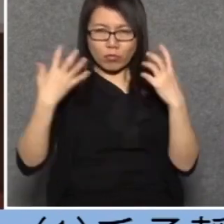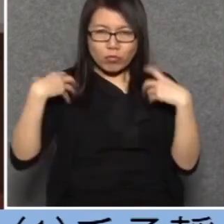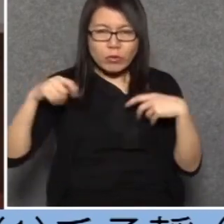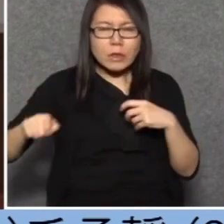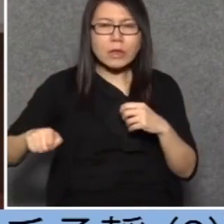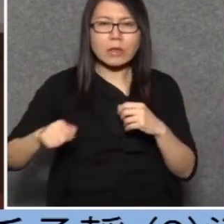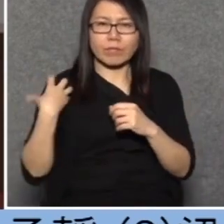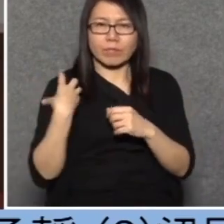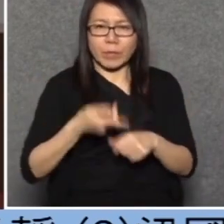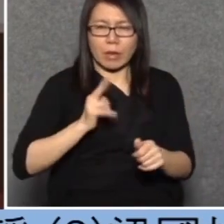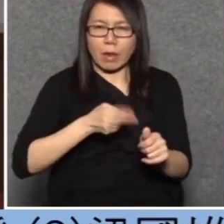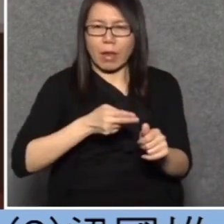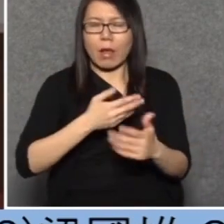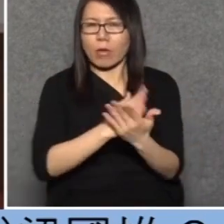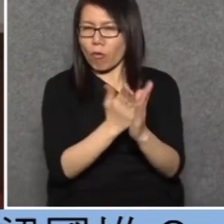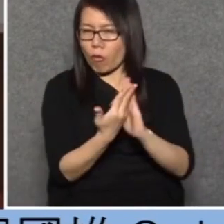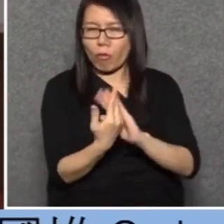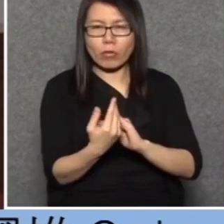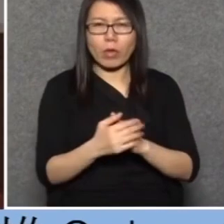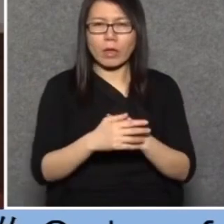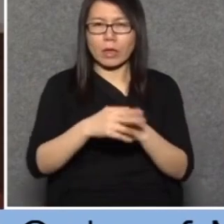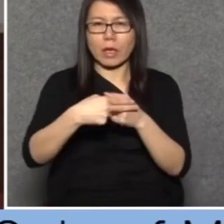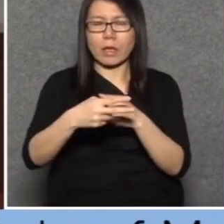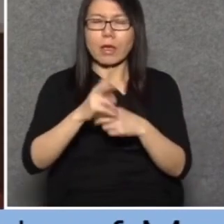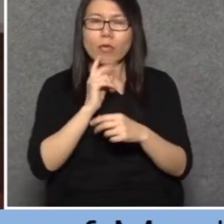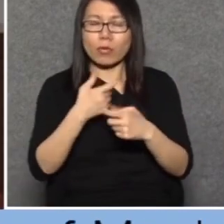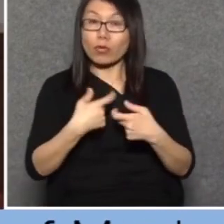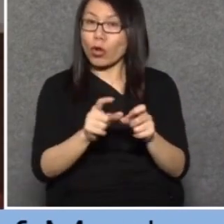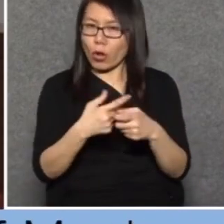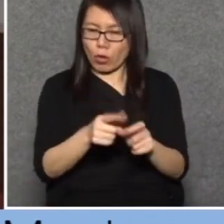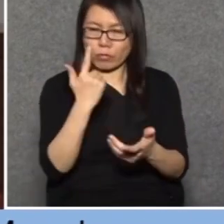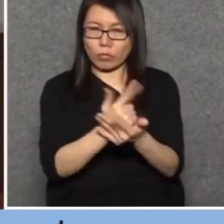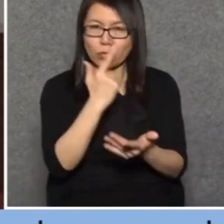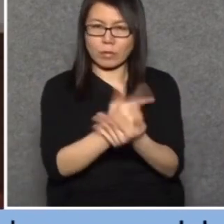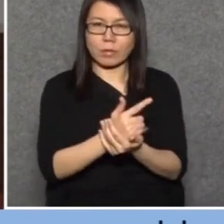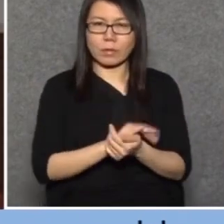係咪？第二個部分就當出糧啦，仲有啦，最重要就係所以